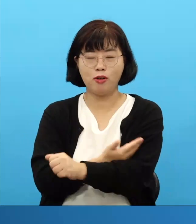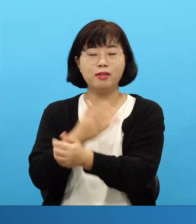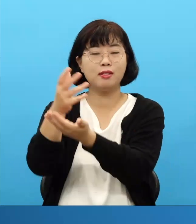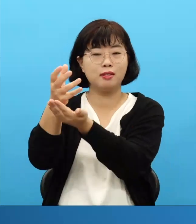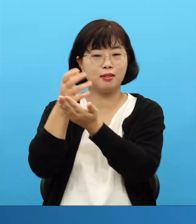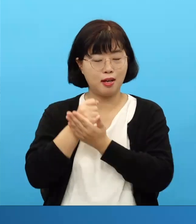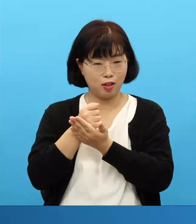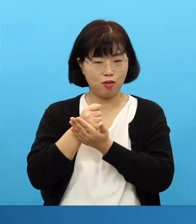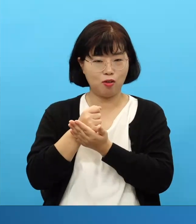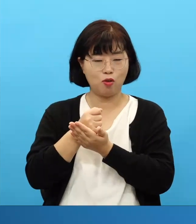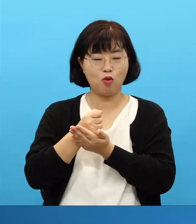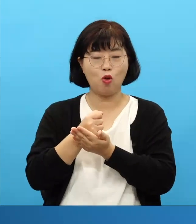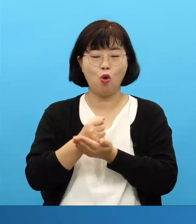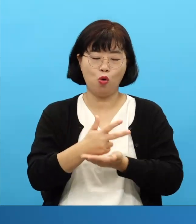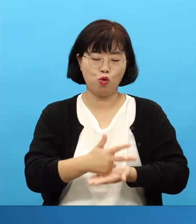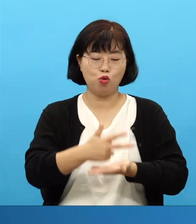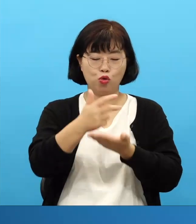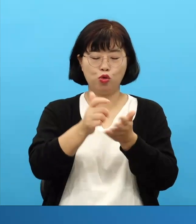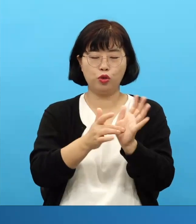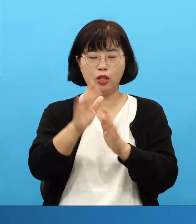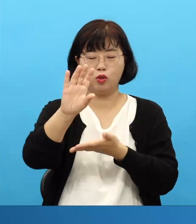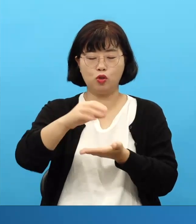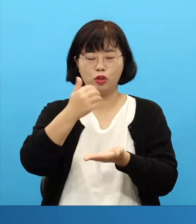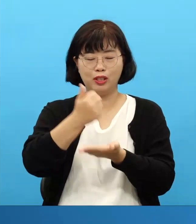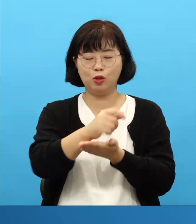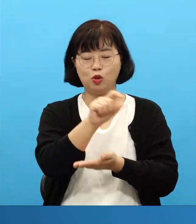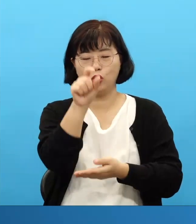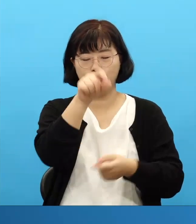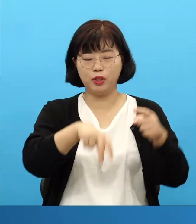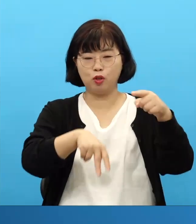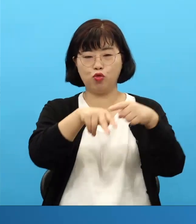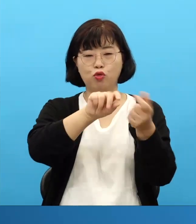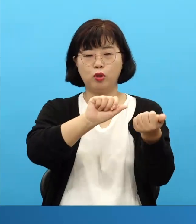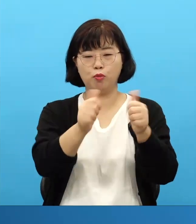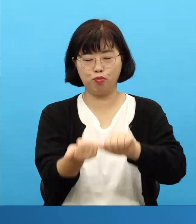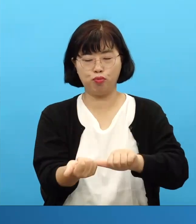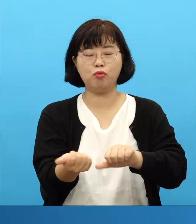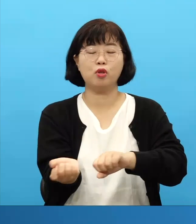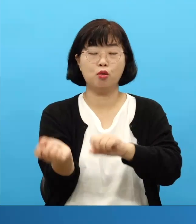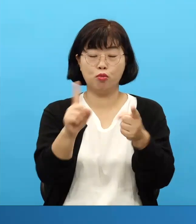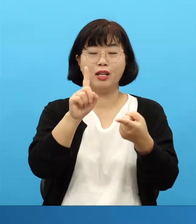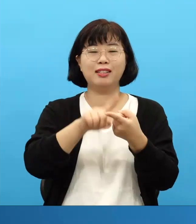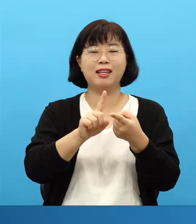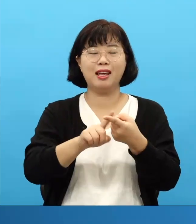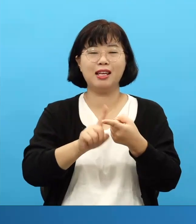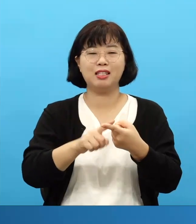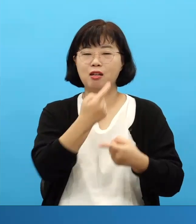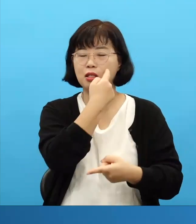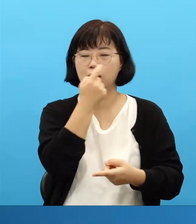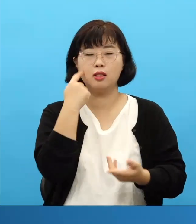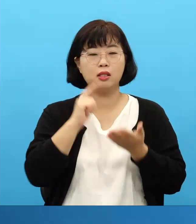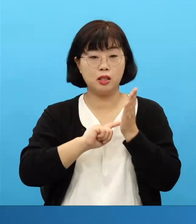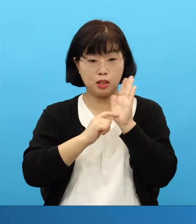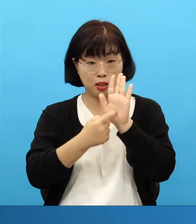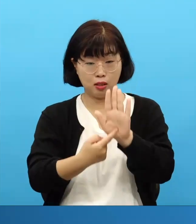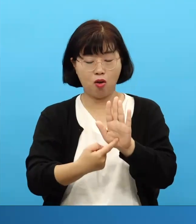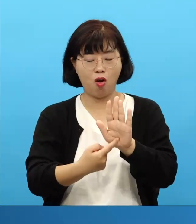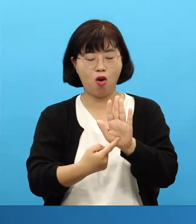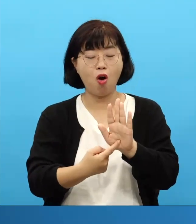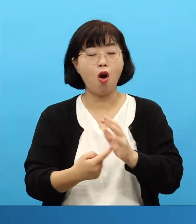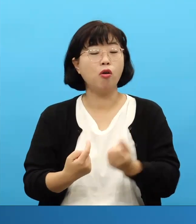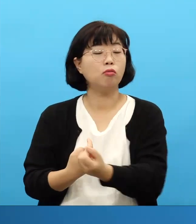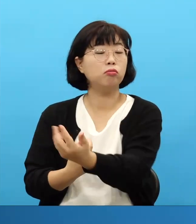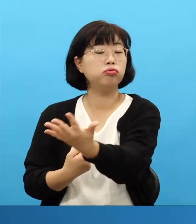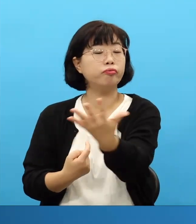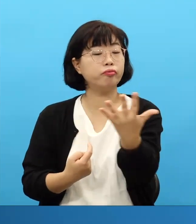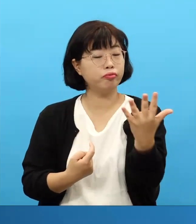had great power. 주 예수 부활을 증거하니. They testified Jesus Christ's resurrection. 큰 무리가 은혜를 얻어. And the great crowds